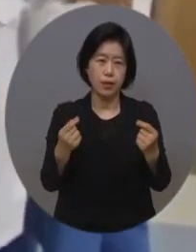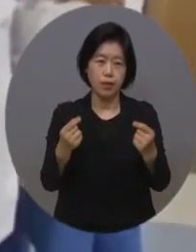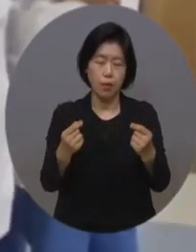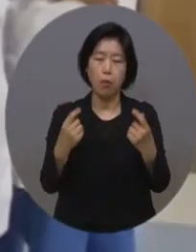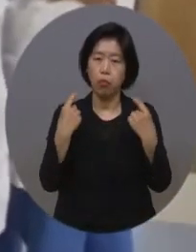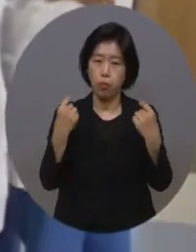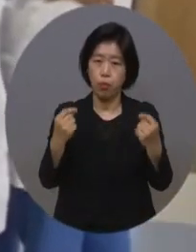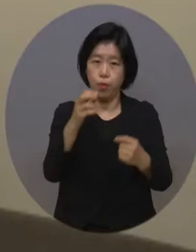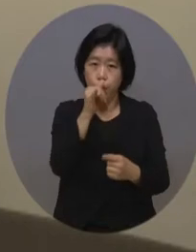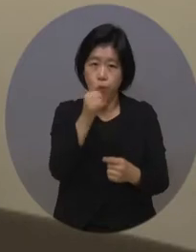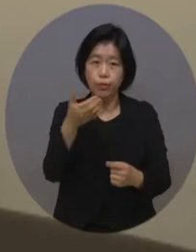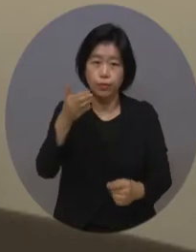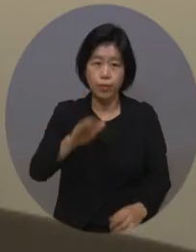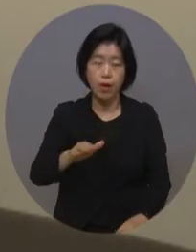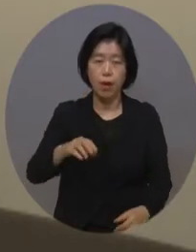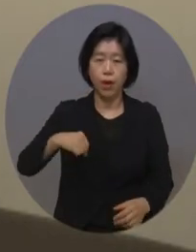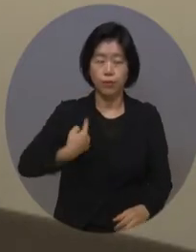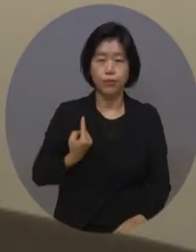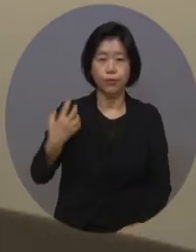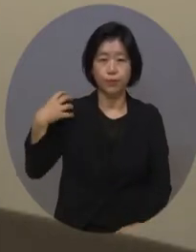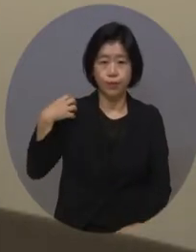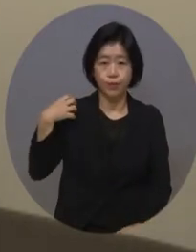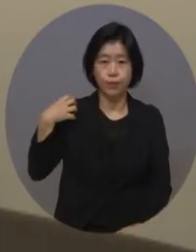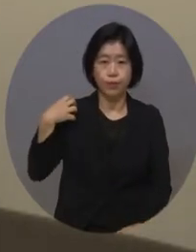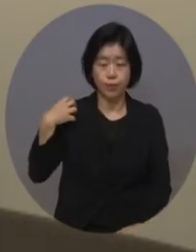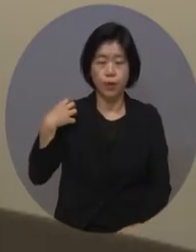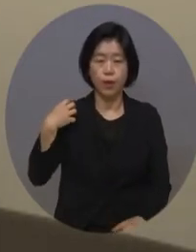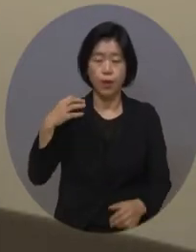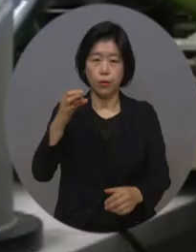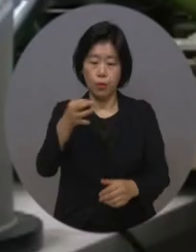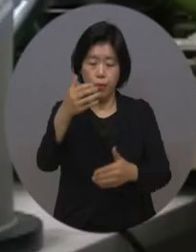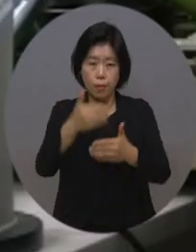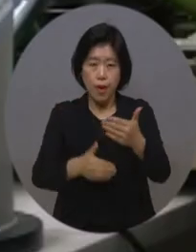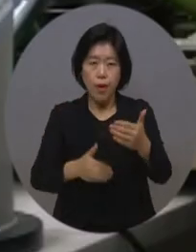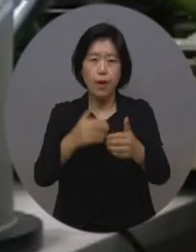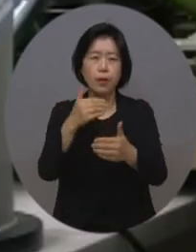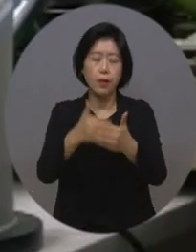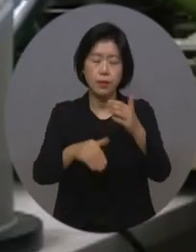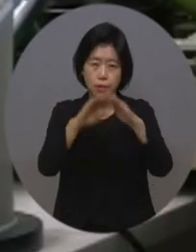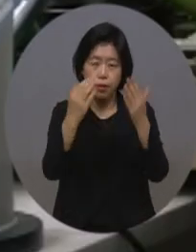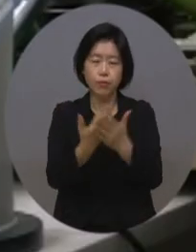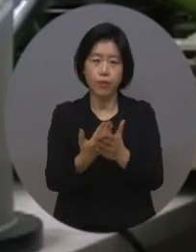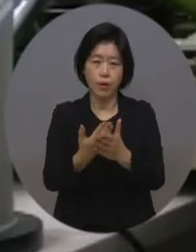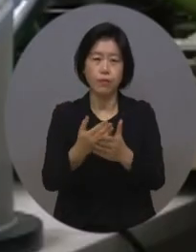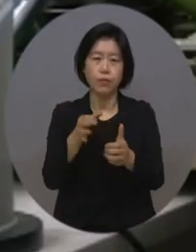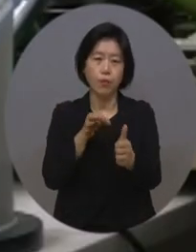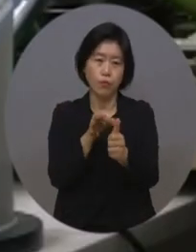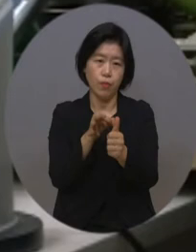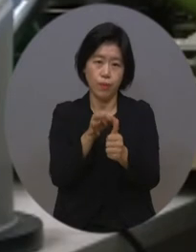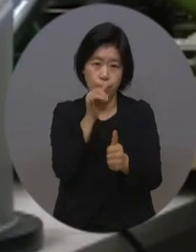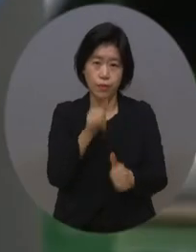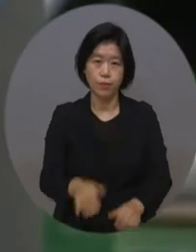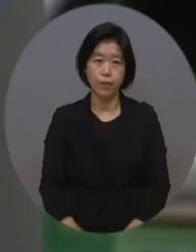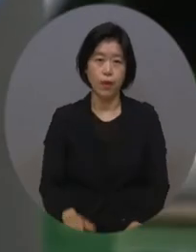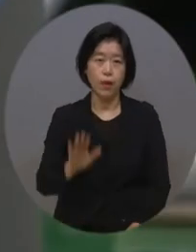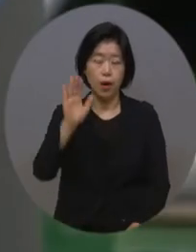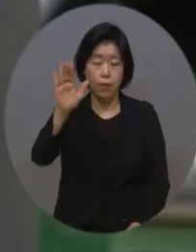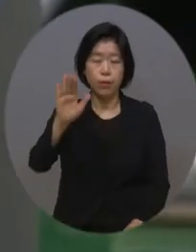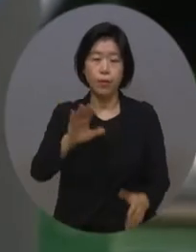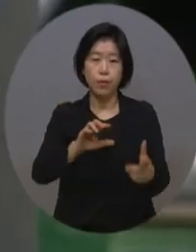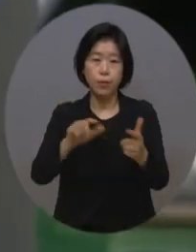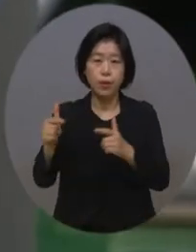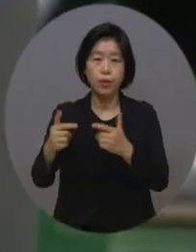중 수급자 본인 부담 금액을 제외한 전액을 지원합니다 향어 필수 우리 서비스 중심으로 의료급여